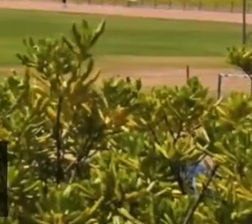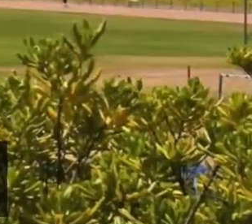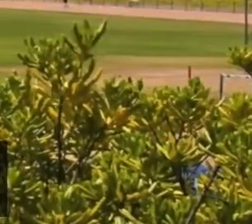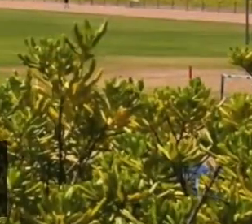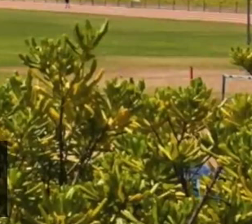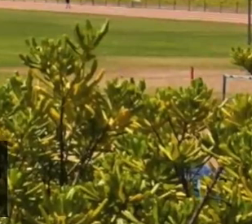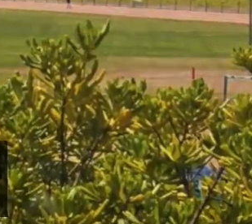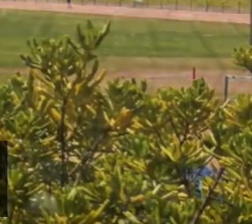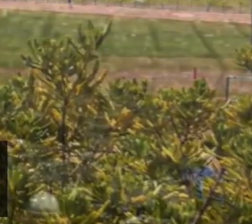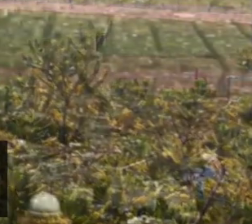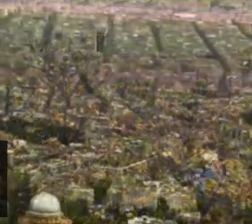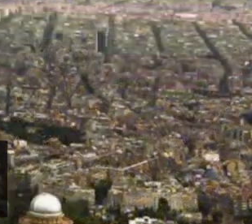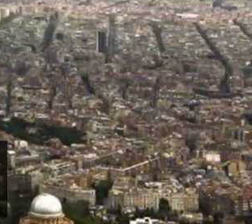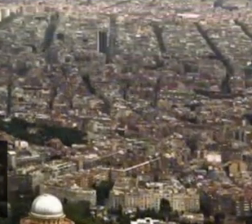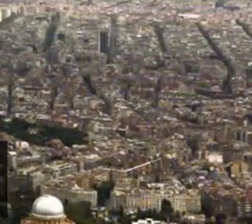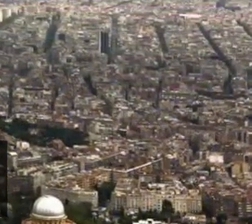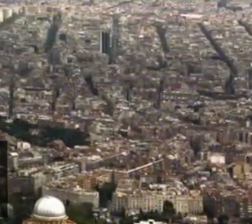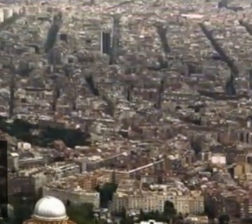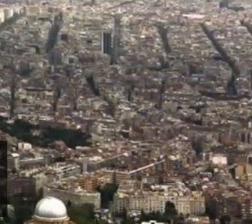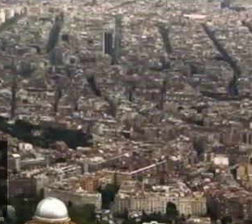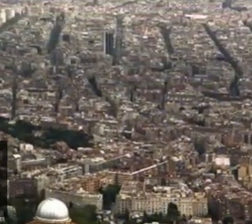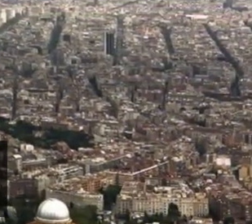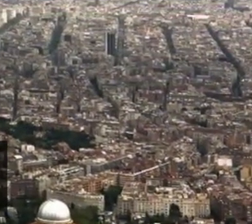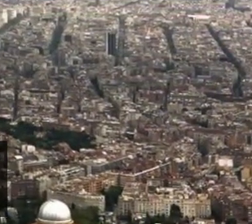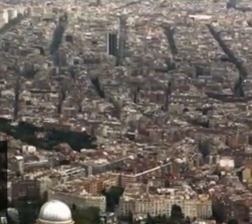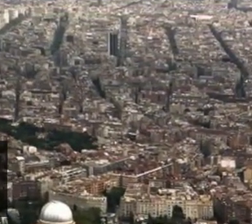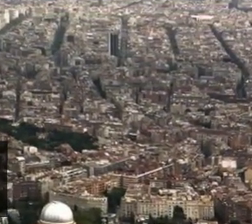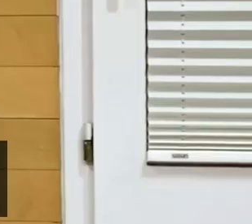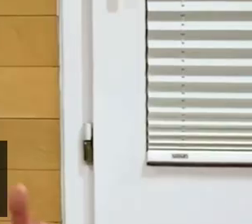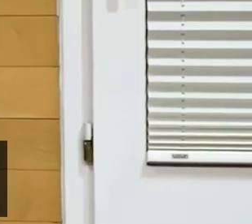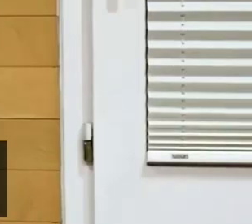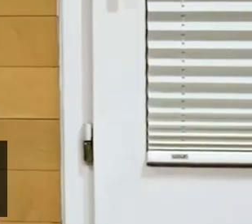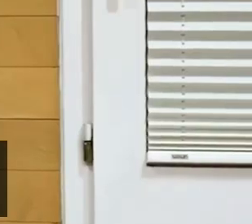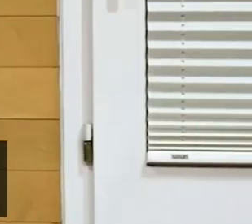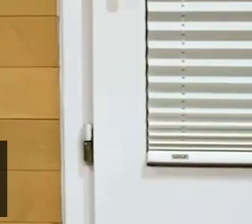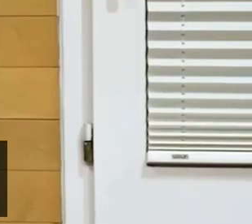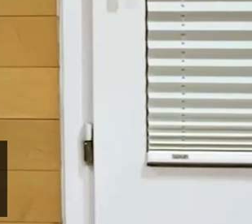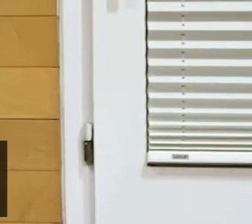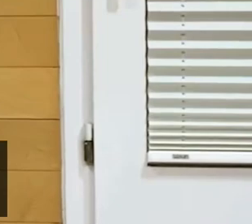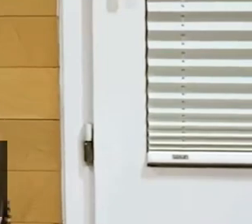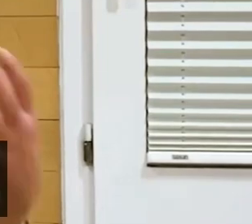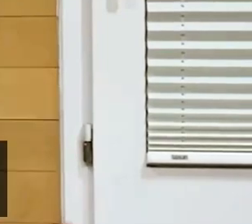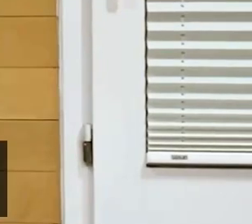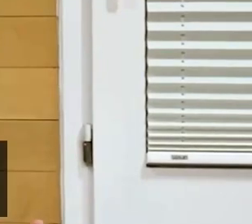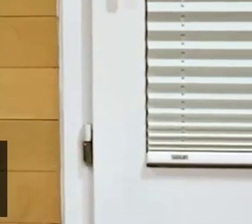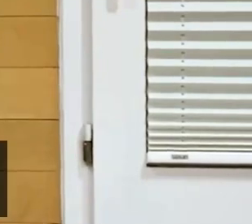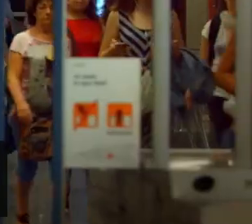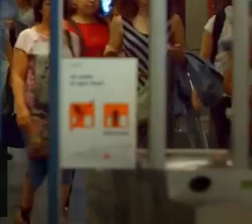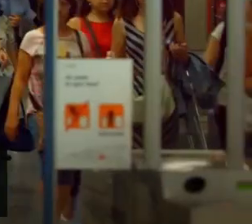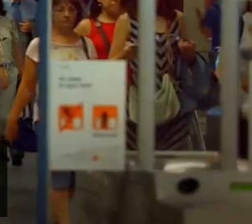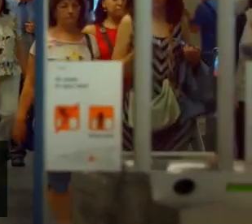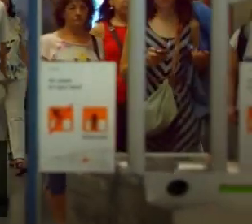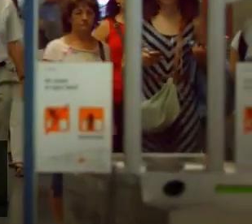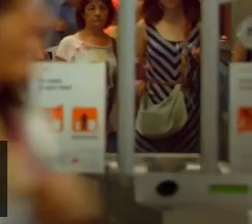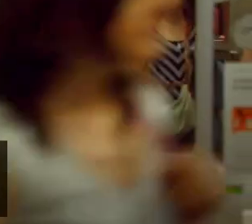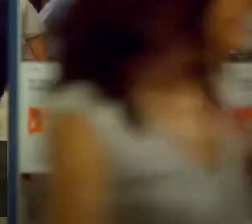i això fa que necessitem tirar endavant propostes que mirin molt bé com adaptem la nostra ciutat a aquesta vulnerabilitat, com pensem fer una ciutat per